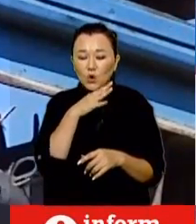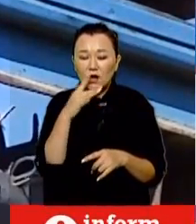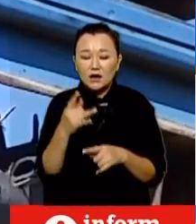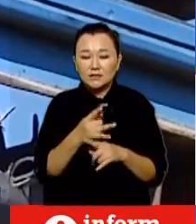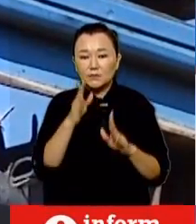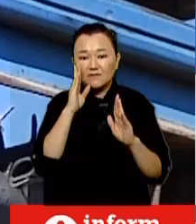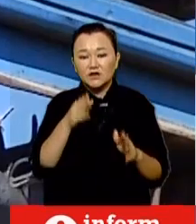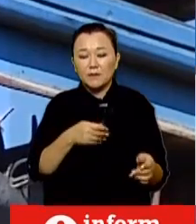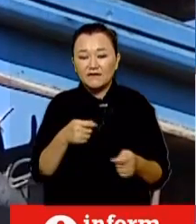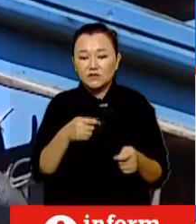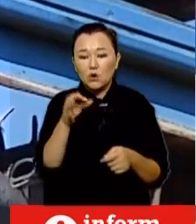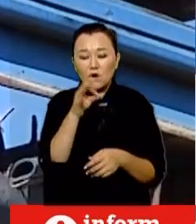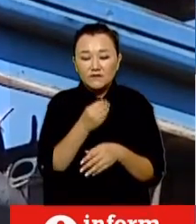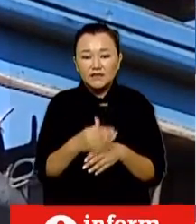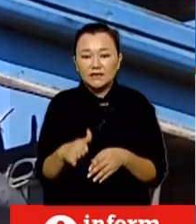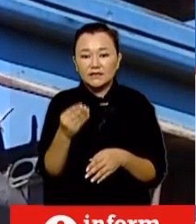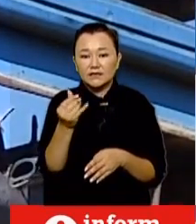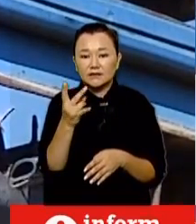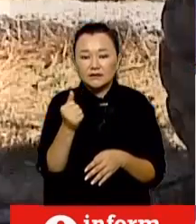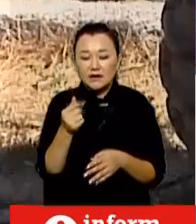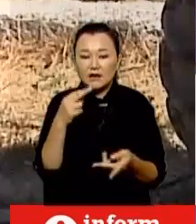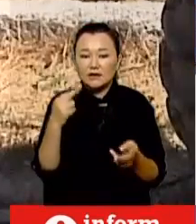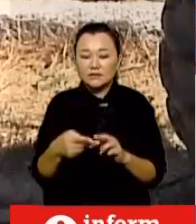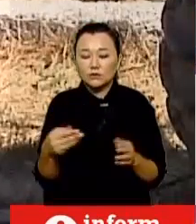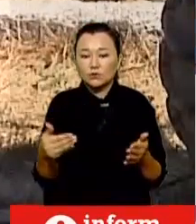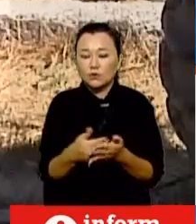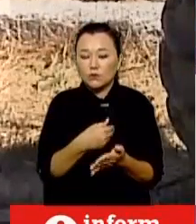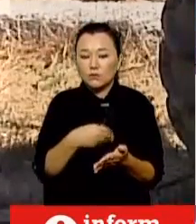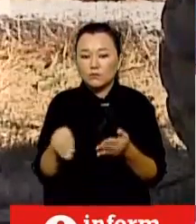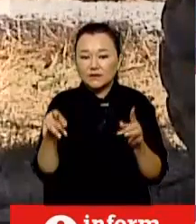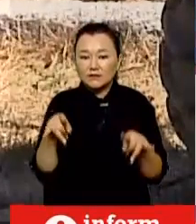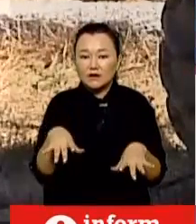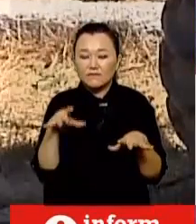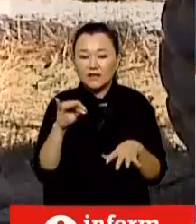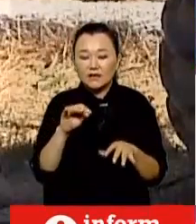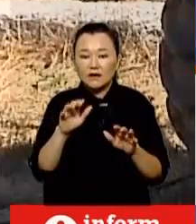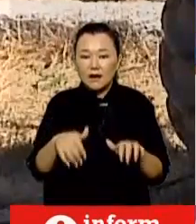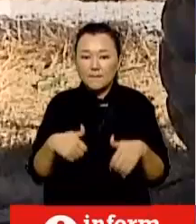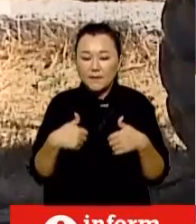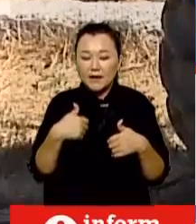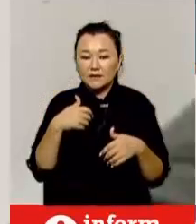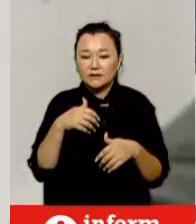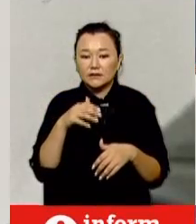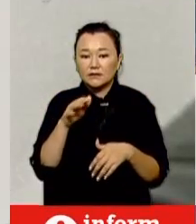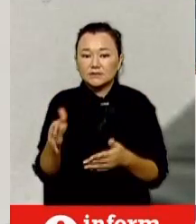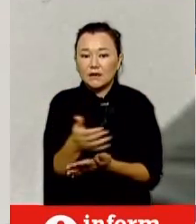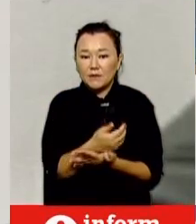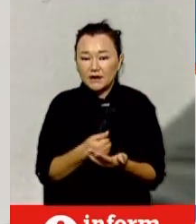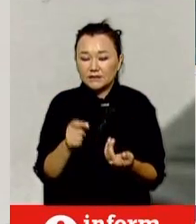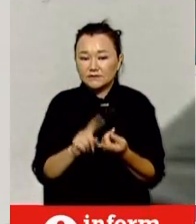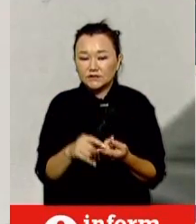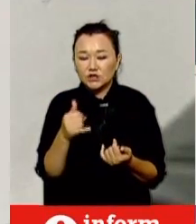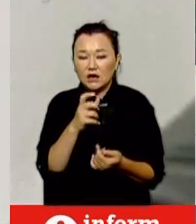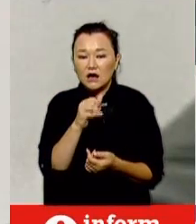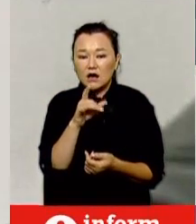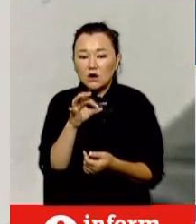обращались в правительство о выделении средств на лизинг для приобретения тракторов и комбайнов. Сейчас совместно с Казагрофинансом